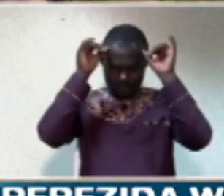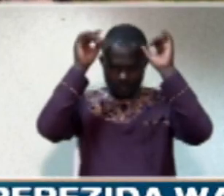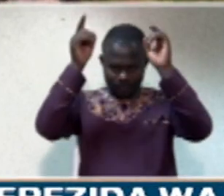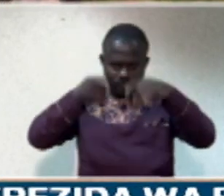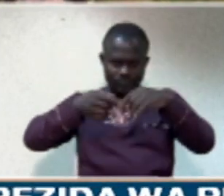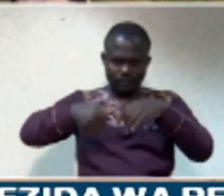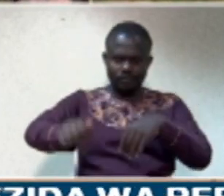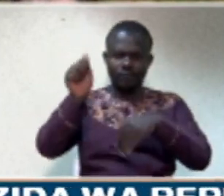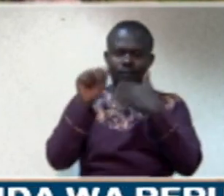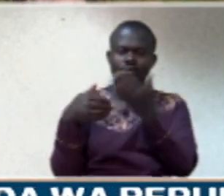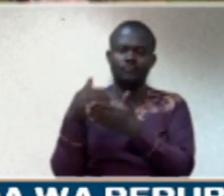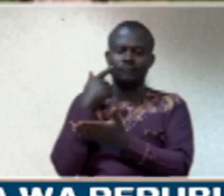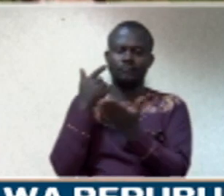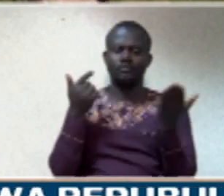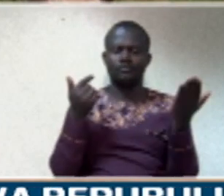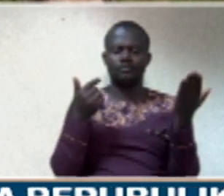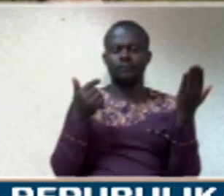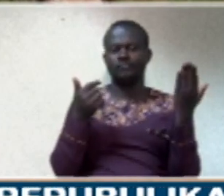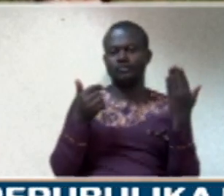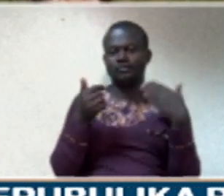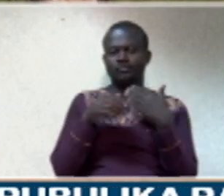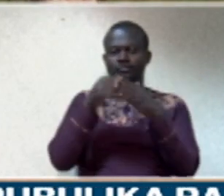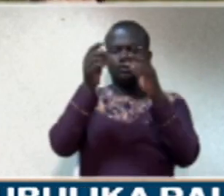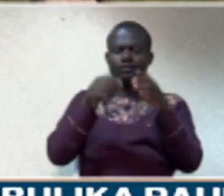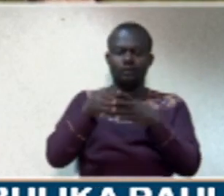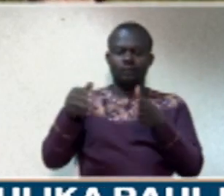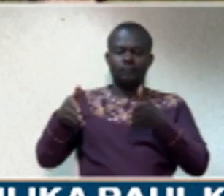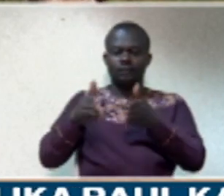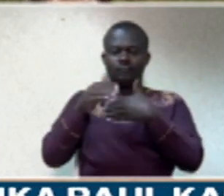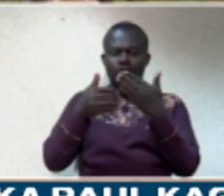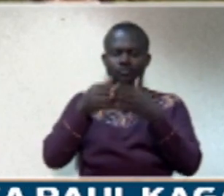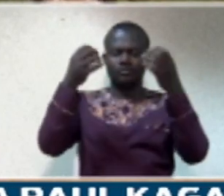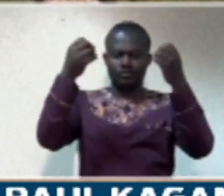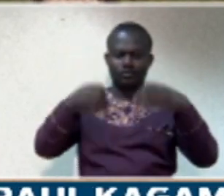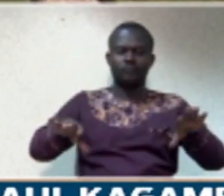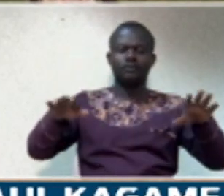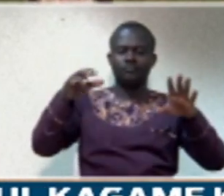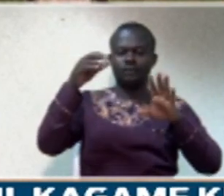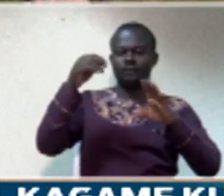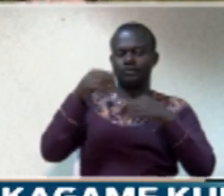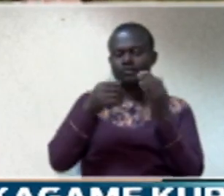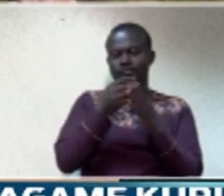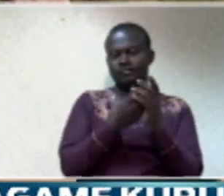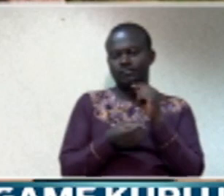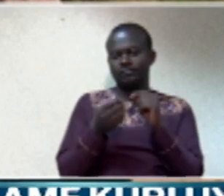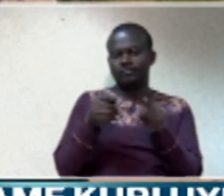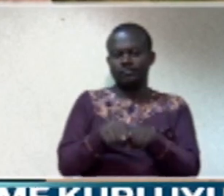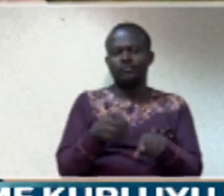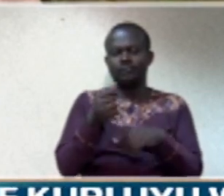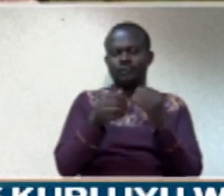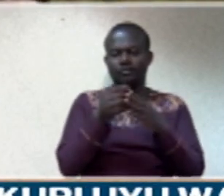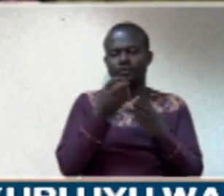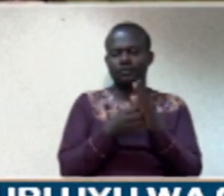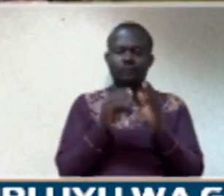igihe nazaga bakatwambura tukagera mu nzira bakadukanga tukabikubita hasi umuntu akagenda home. Nk'ubu nk'amafaranga nahombye. Nahombye